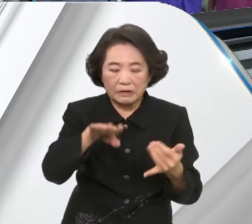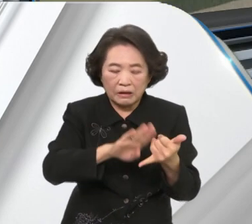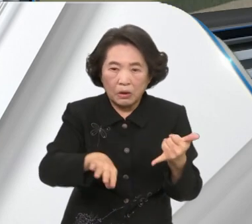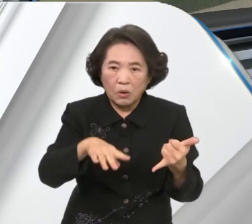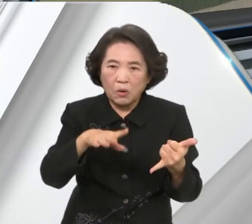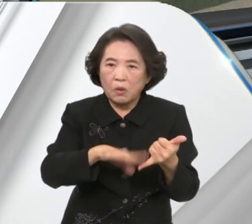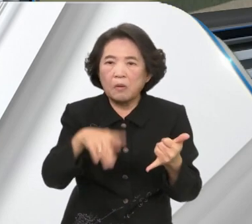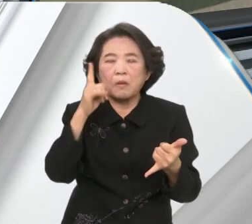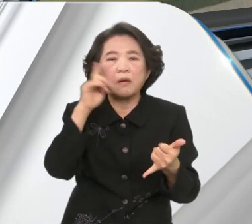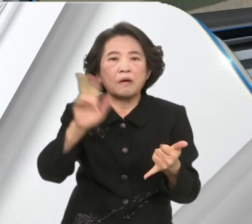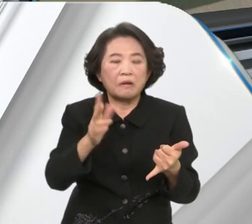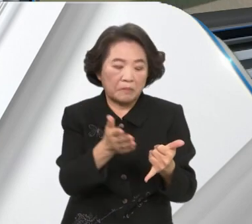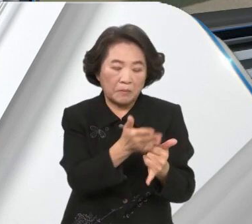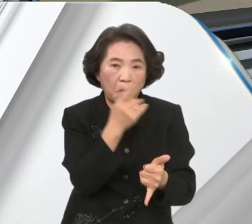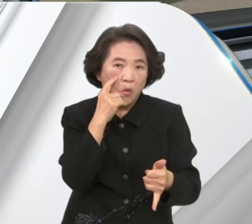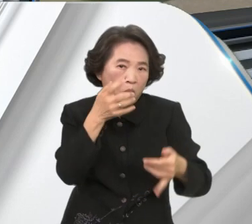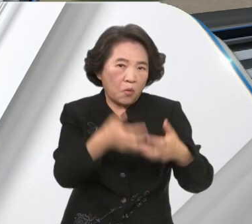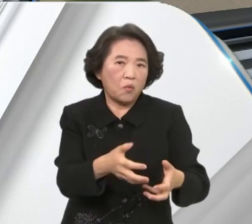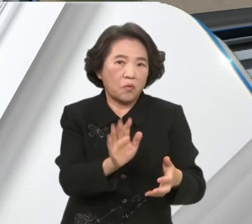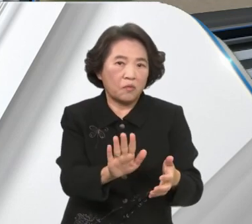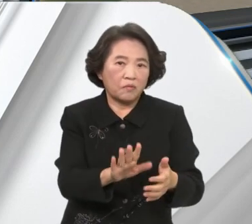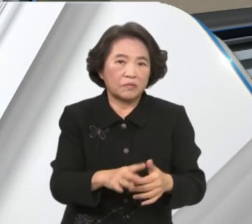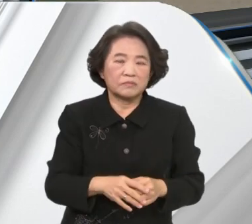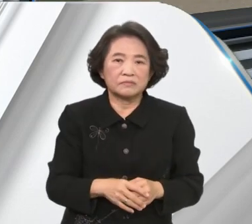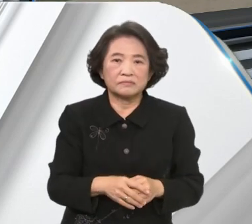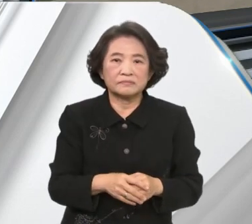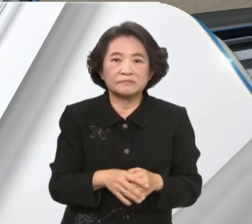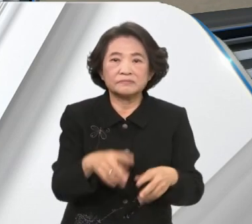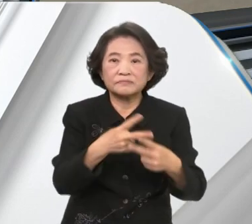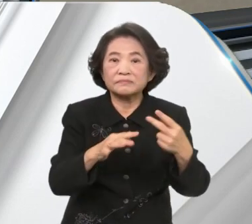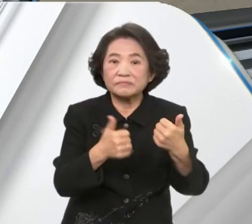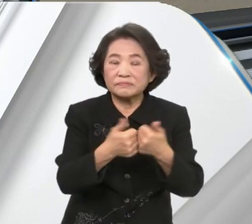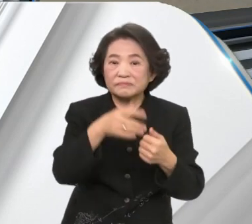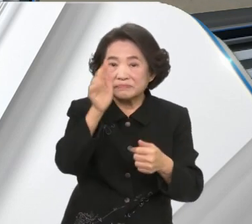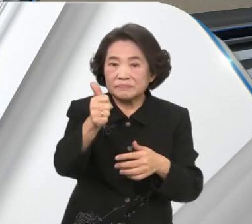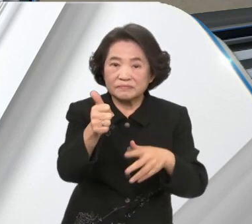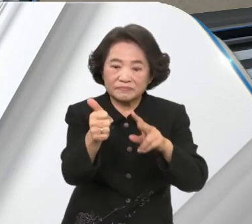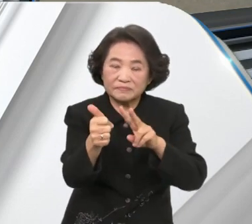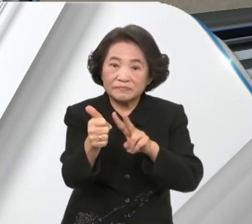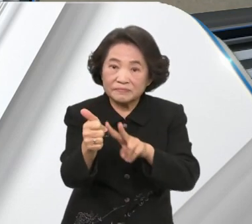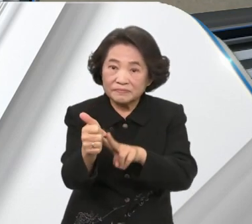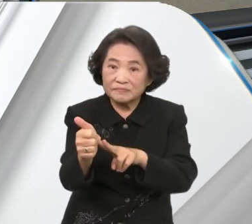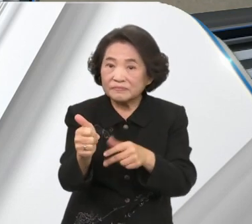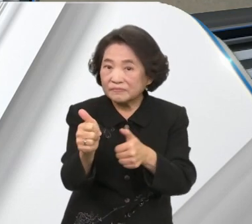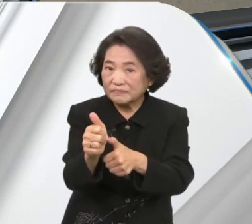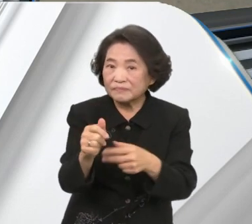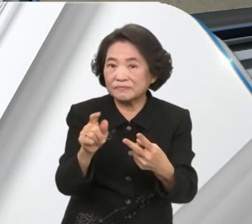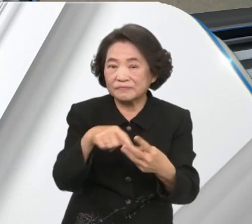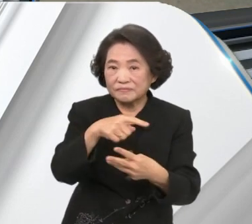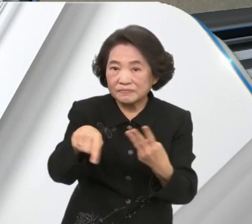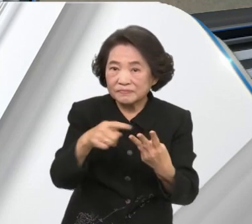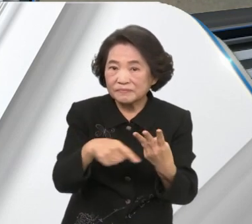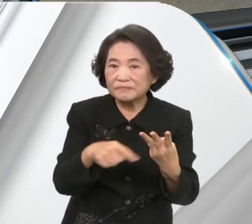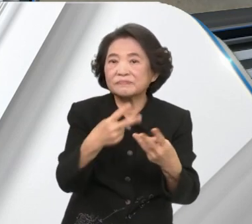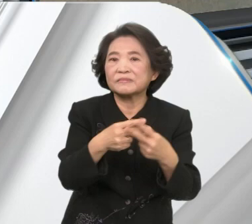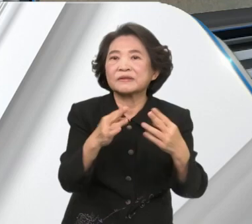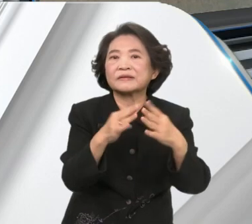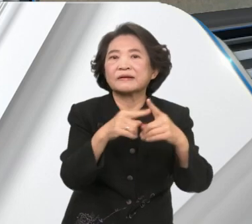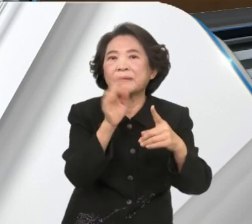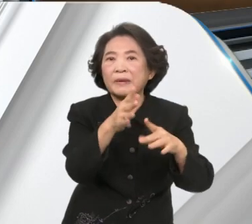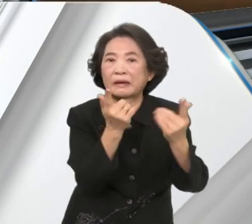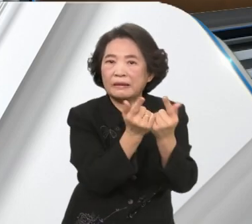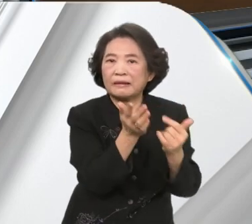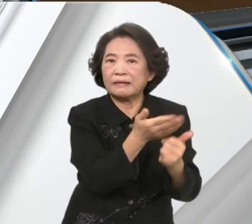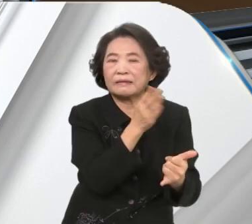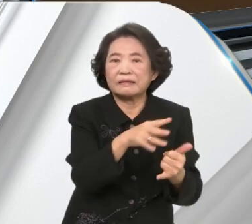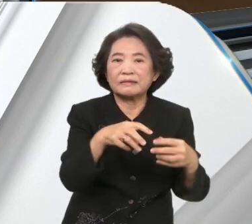在引起用人议论讲南北有争吵。现在客家会三位行政首长都是北部的行业，